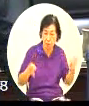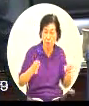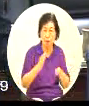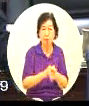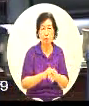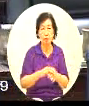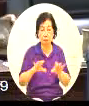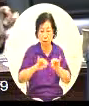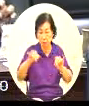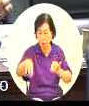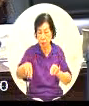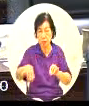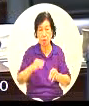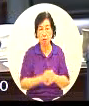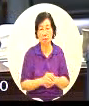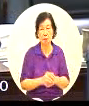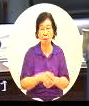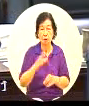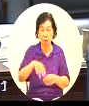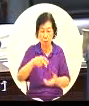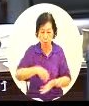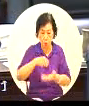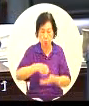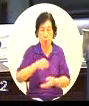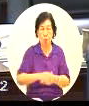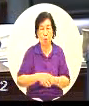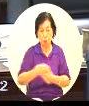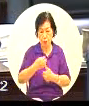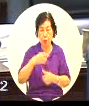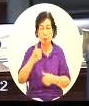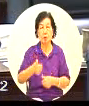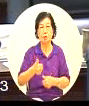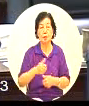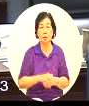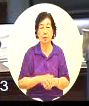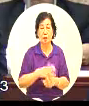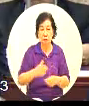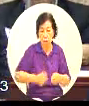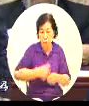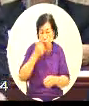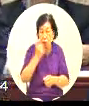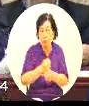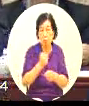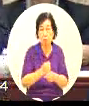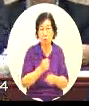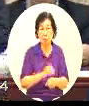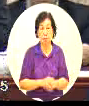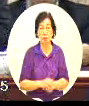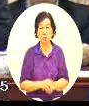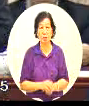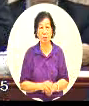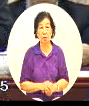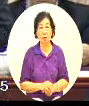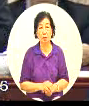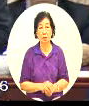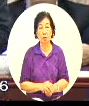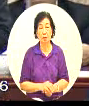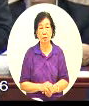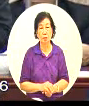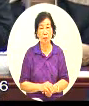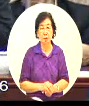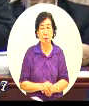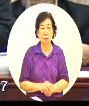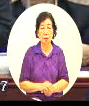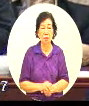员说明哦，您这个建议是非常好的建议。那我们在执行程序上面，我们可能要做一些好的